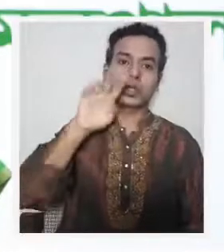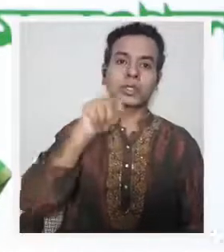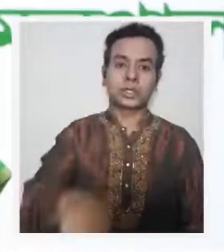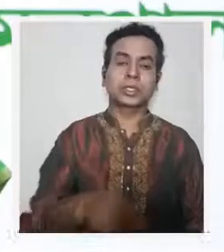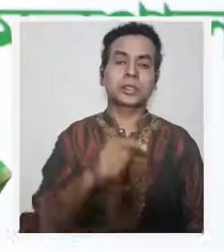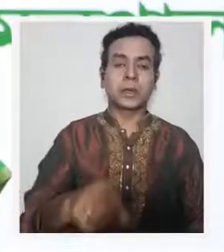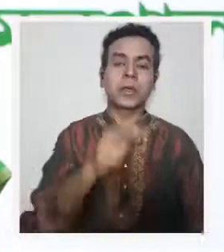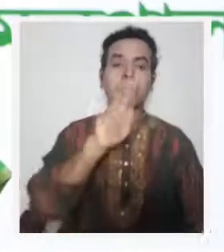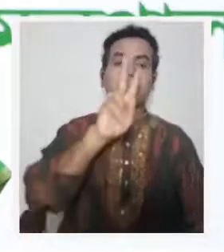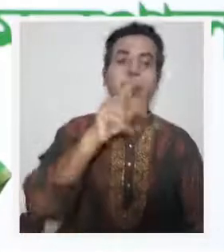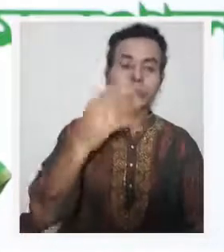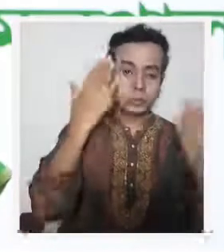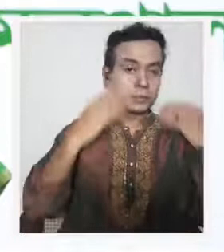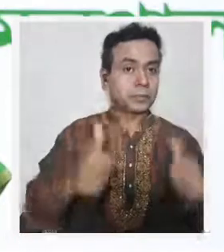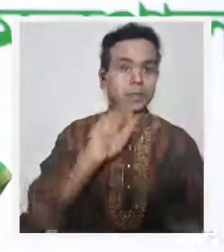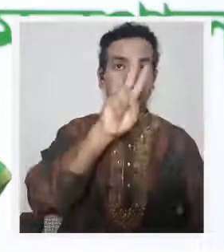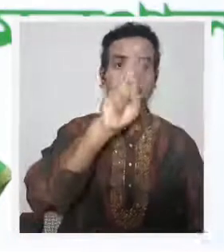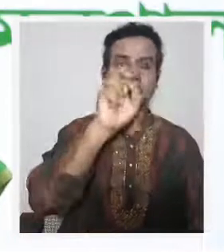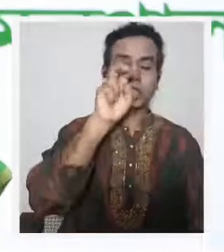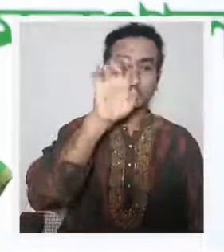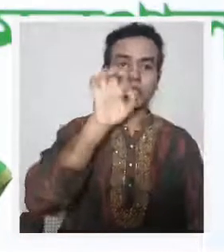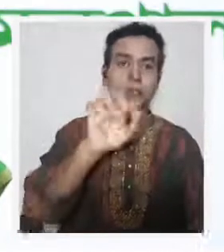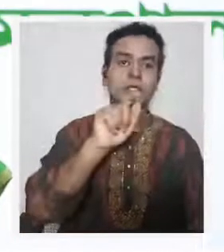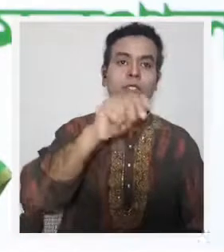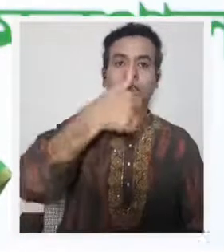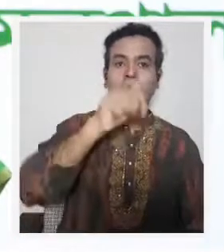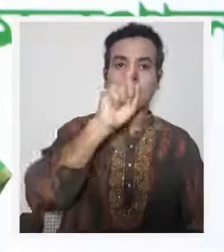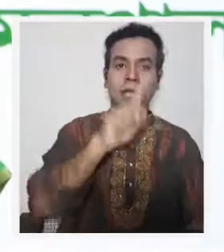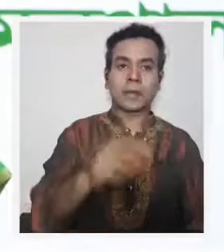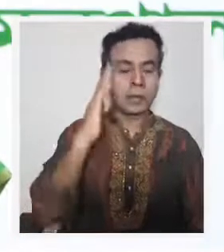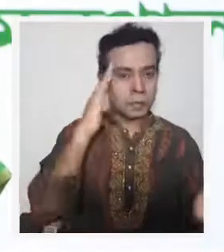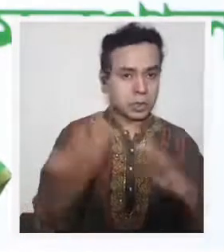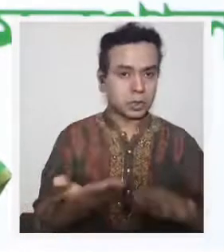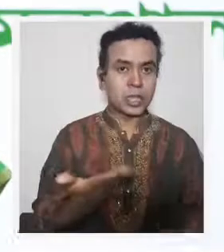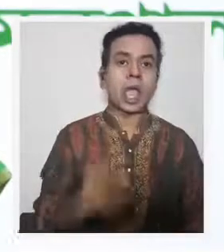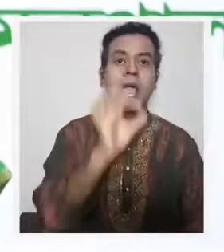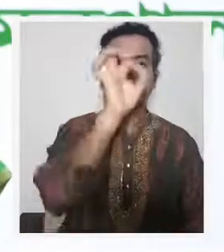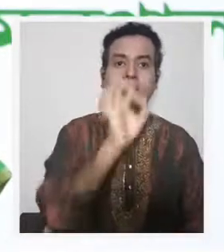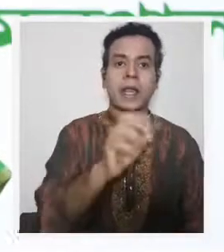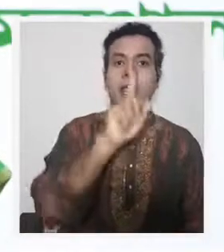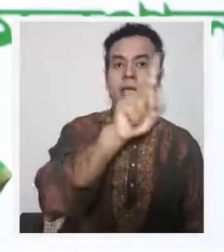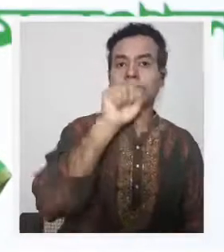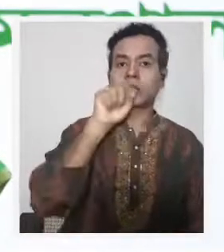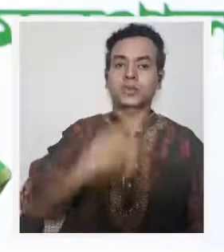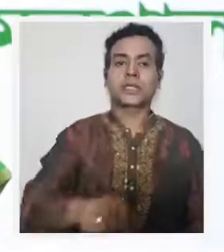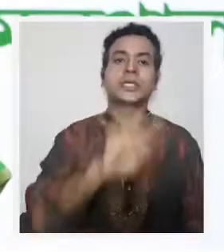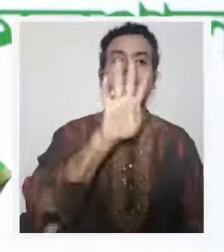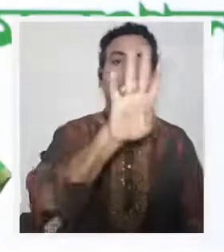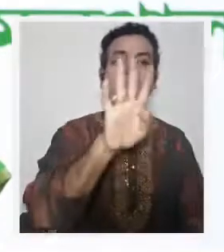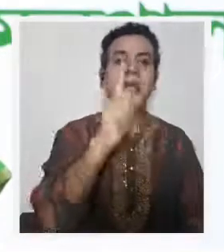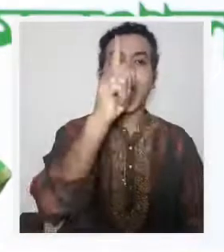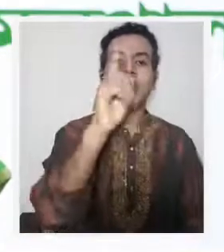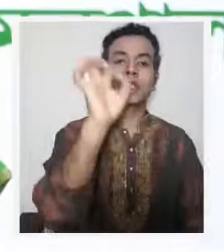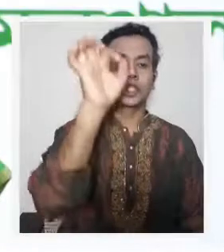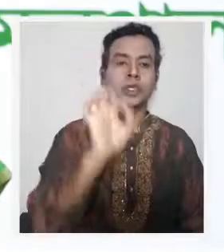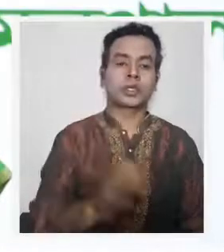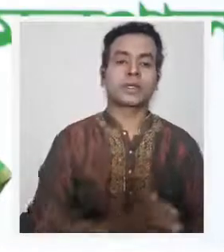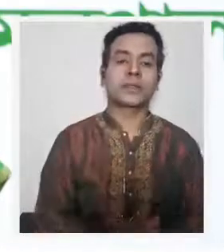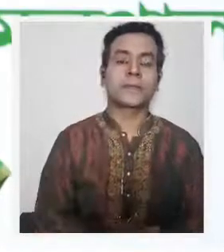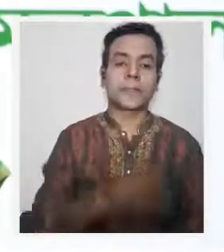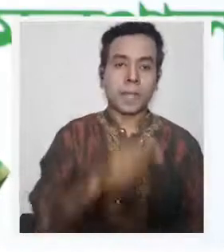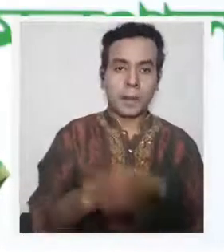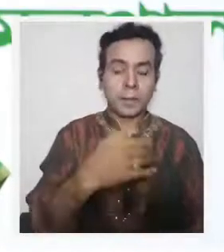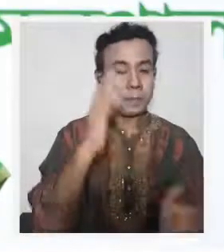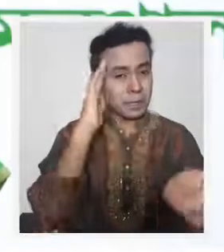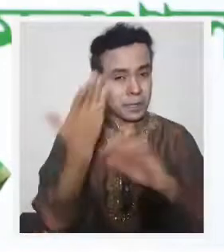পর্যন্ত 7,334 জন। শনাক্ত বিবেচনায় সুস্থতার হার 20.61% এবং মৃত্যুর